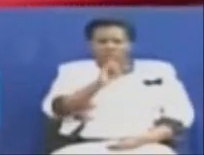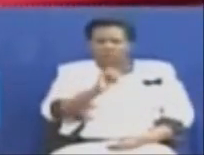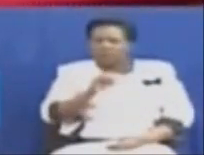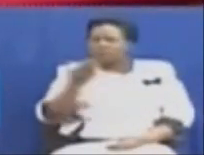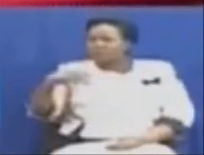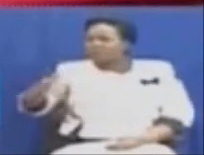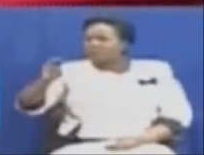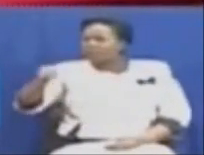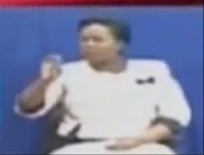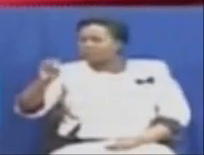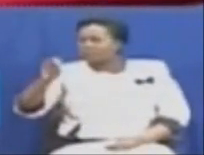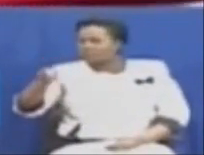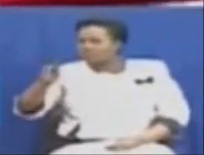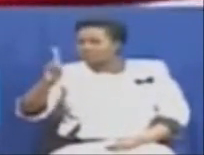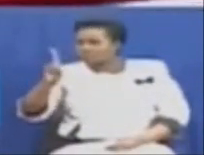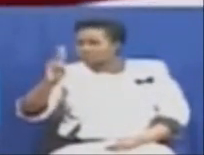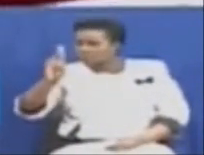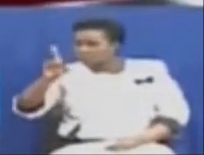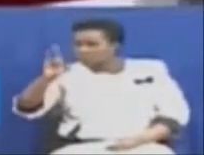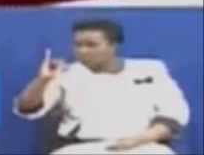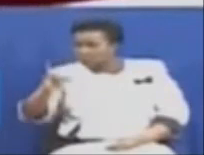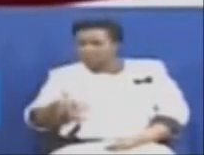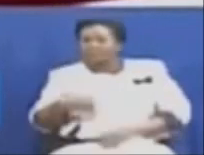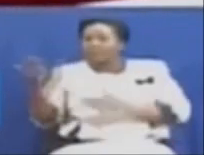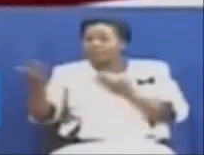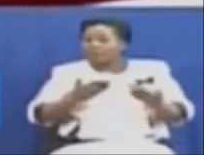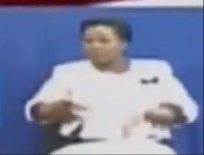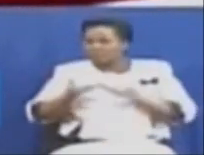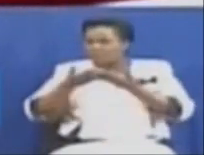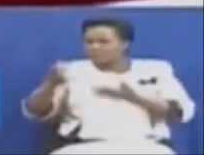Katibu. Maswali ya kawaida.